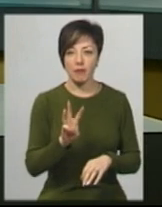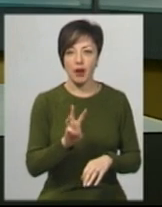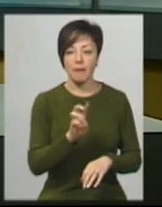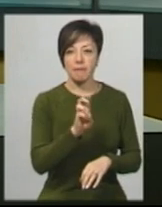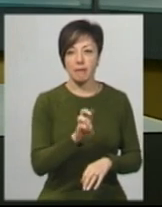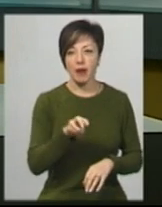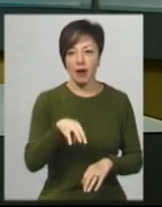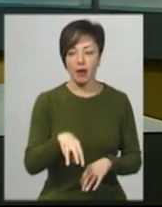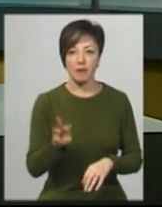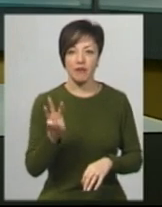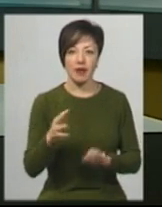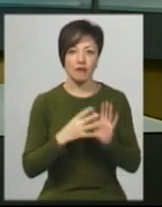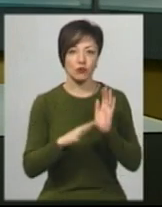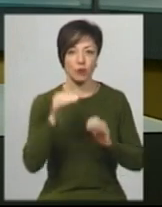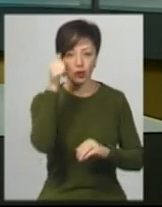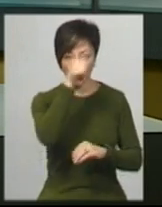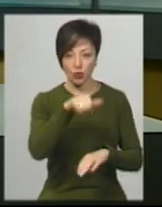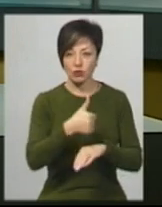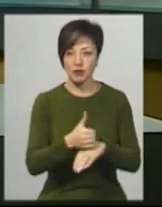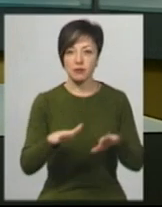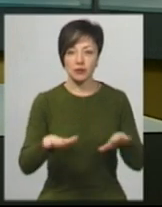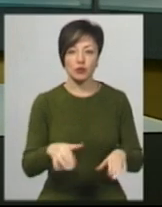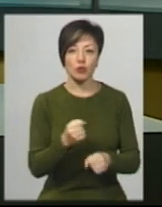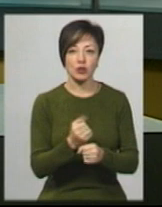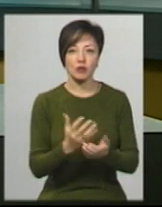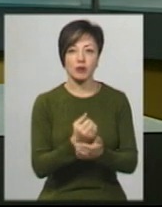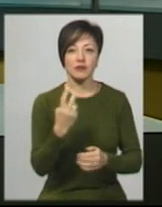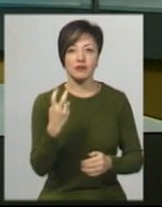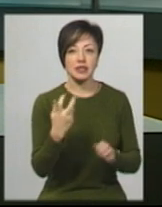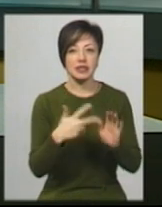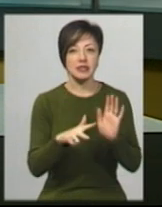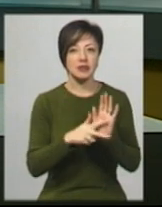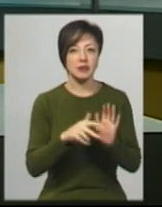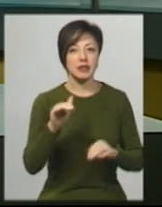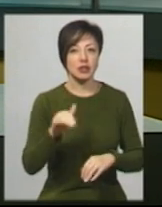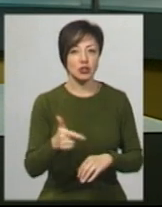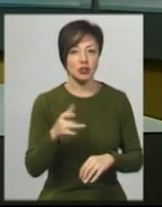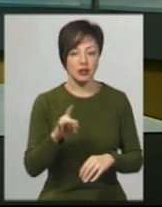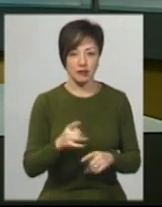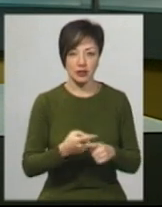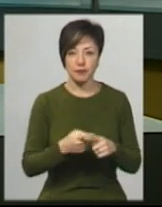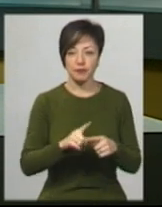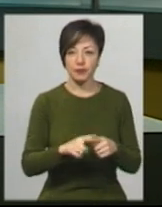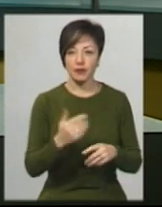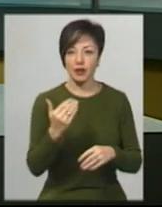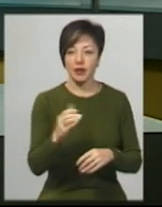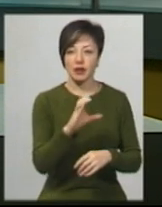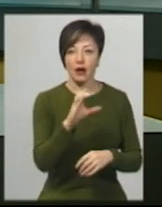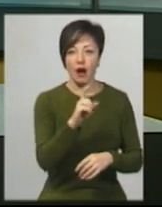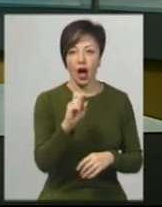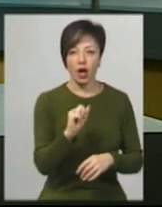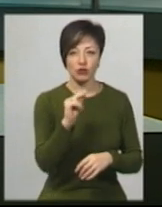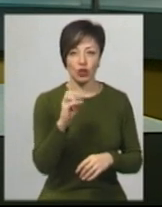1995 року. За основним місцем роботи чоловік заробив майже 238 тисяч гривень. Нагадаю, Сергія Харченка, який